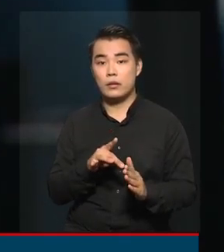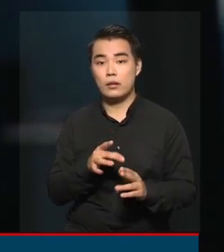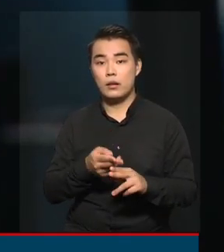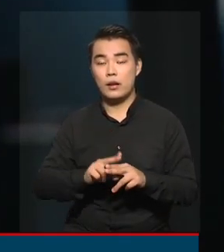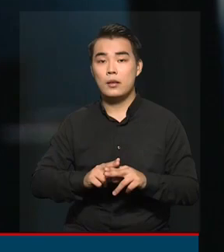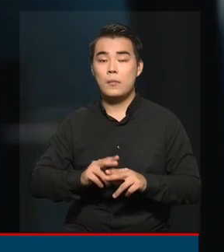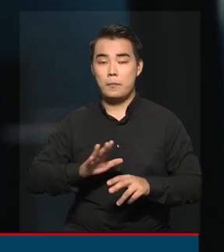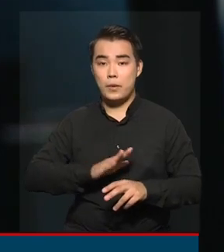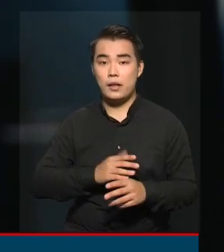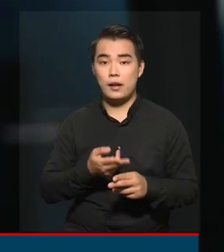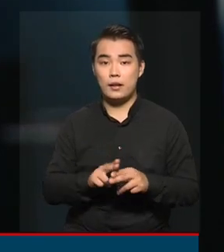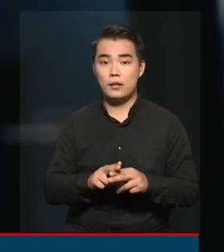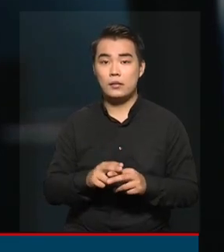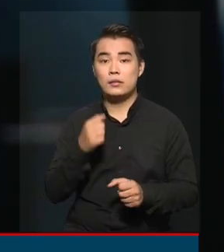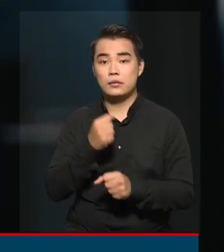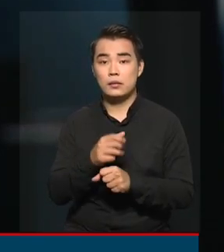өтті деген жаңағы